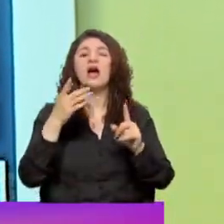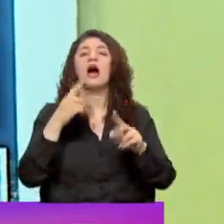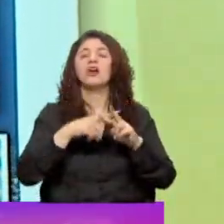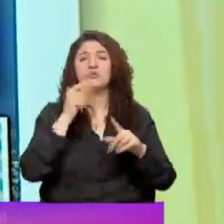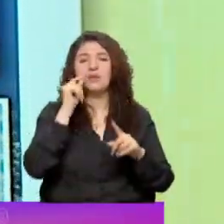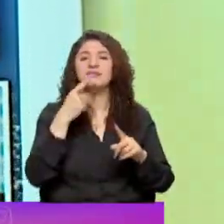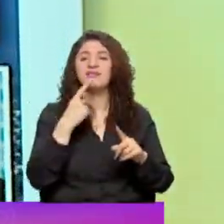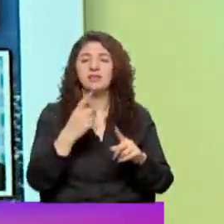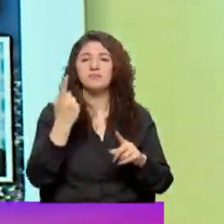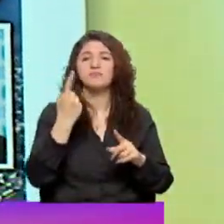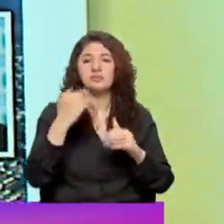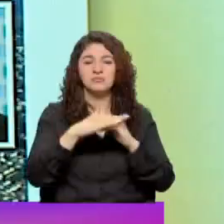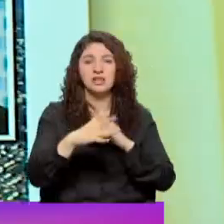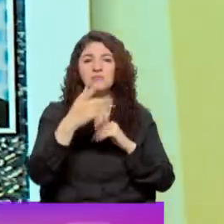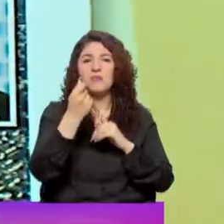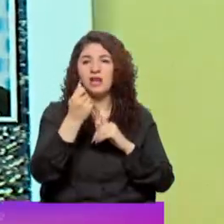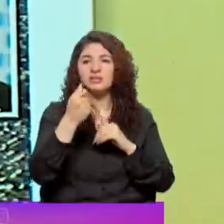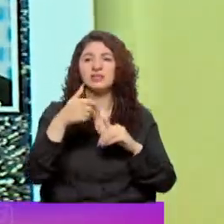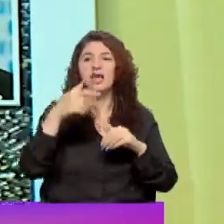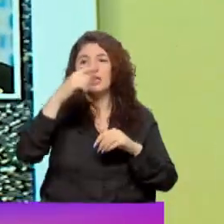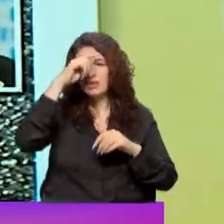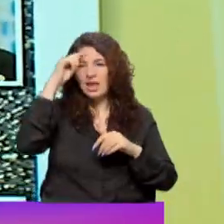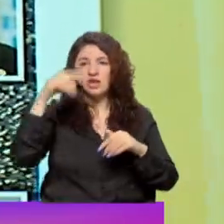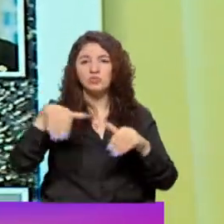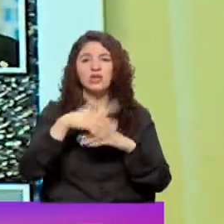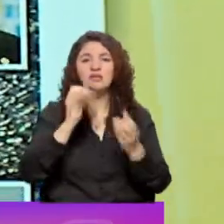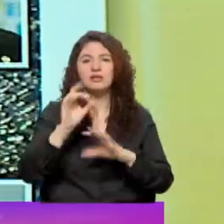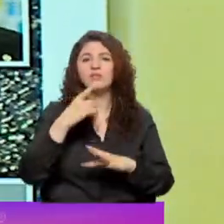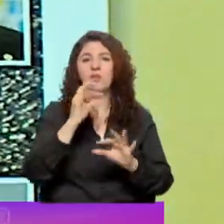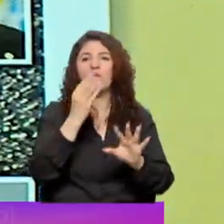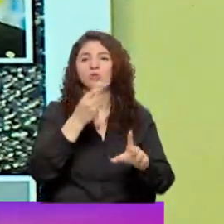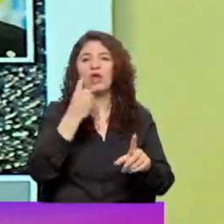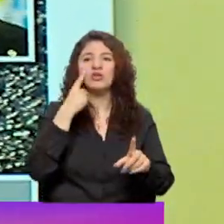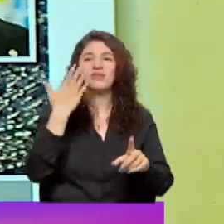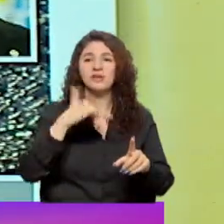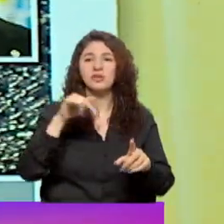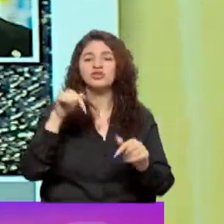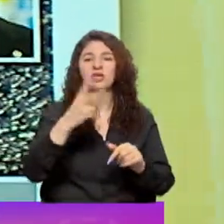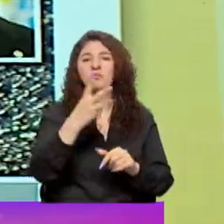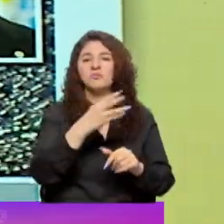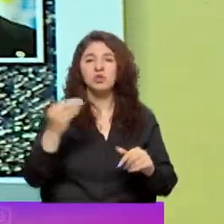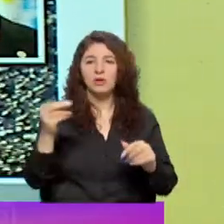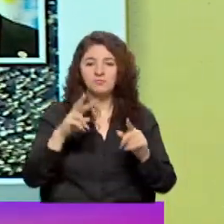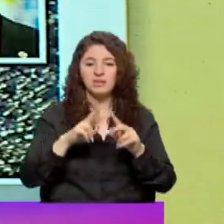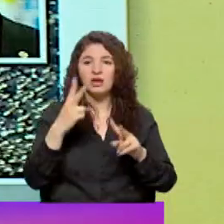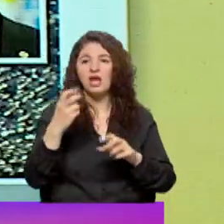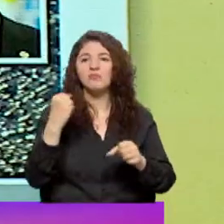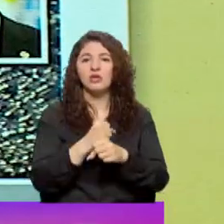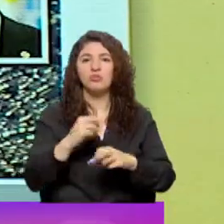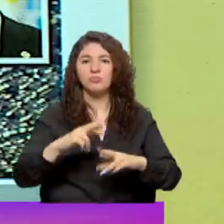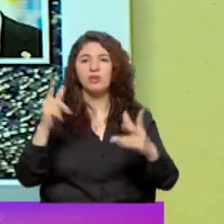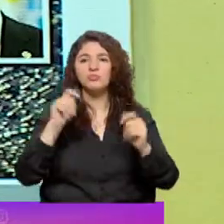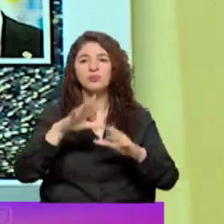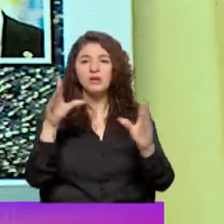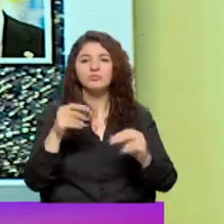Bir milletin parası alnının teri sokağına satılır Denizi bu kadar olur Atatürk Havalimanı'nda şimdi 2 milyon metrekare beton kıracaklar